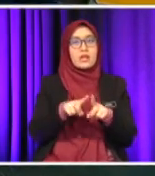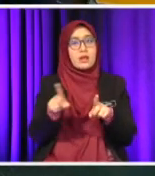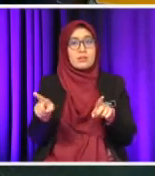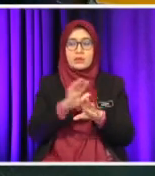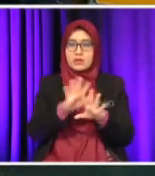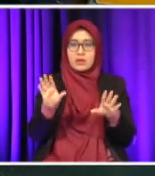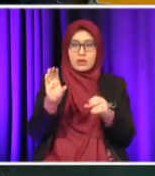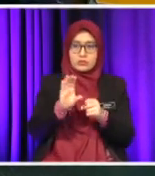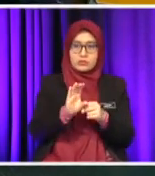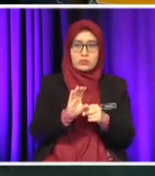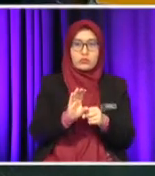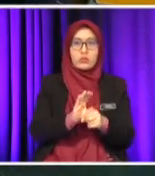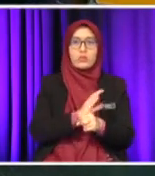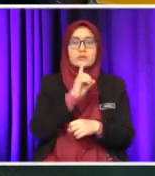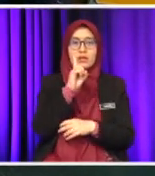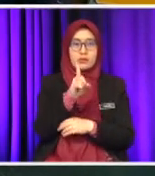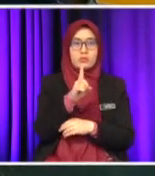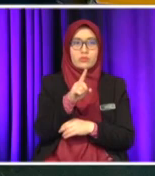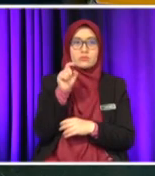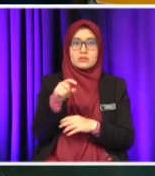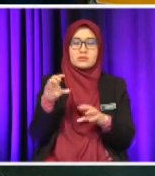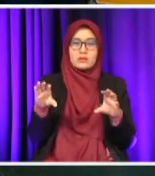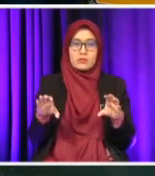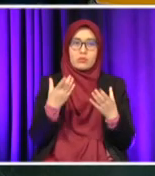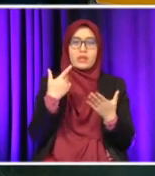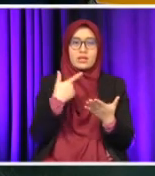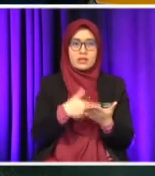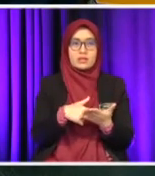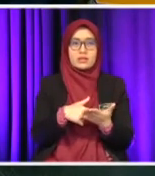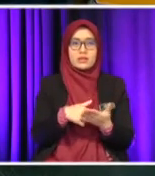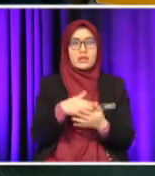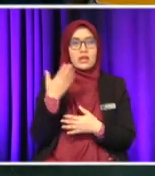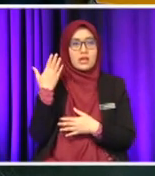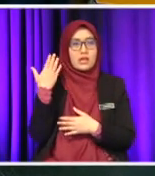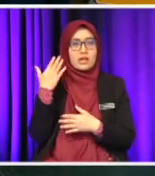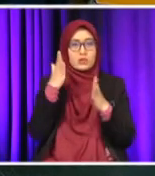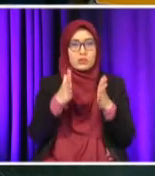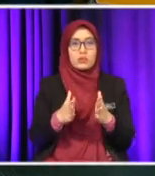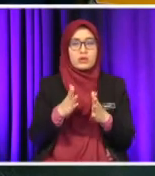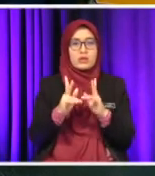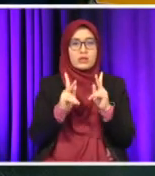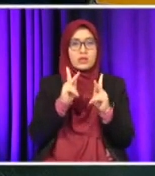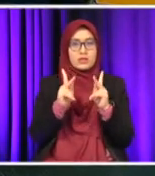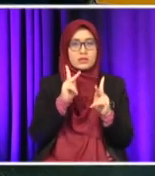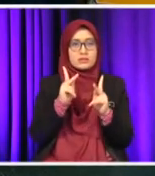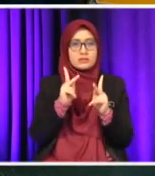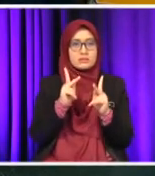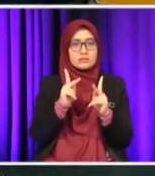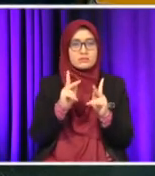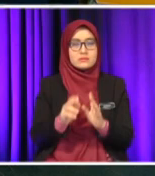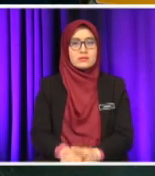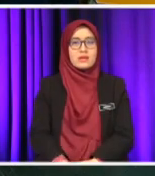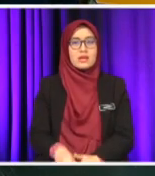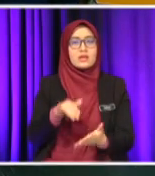satu lagi ujian hari ini kalau tadi itu mungkin perancangan masa depan